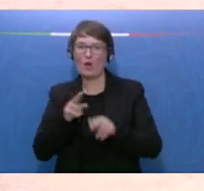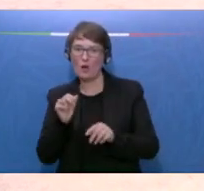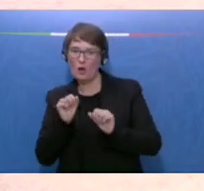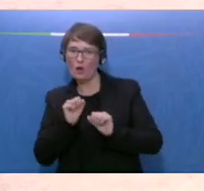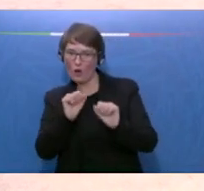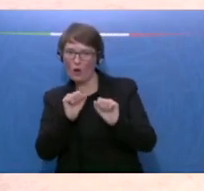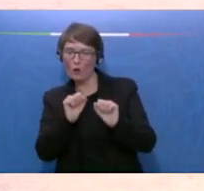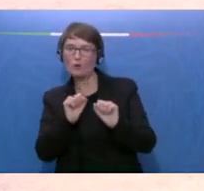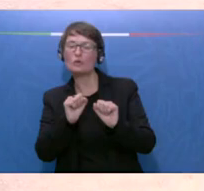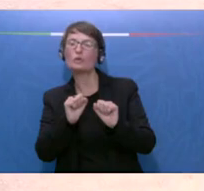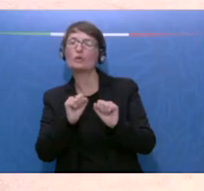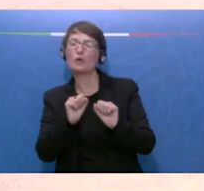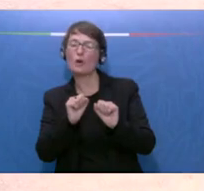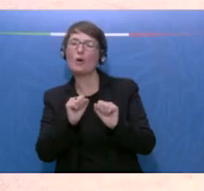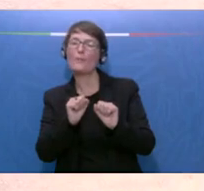watkins